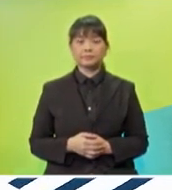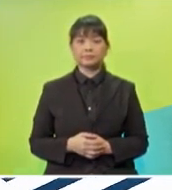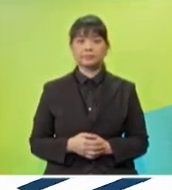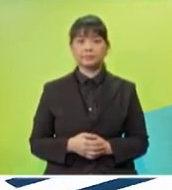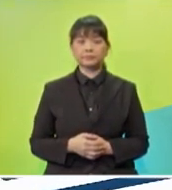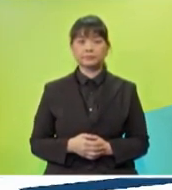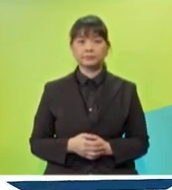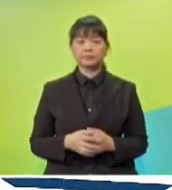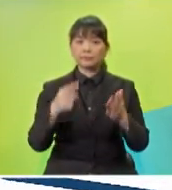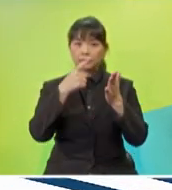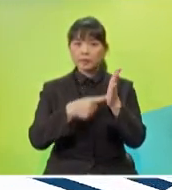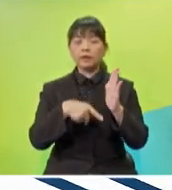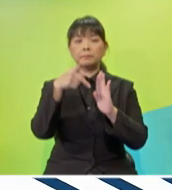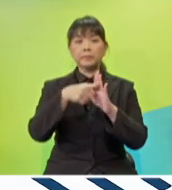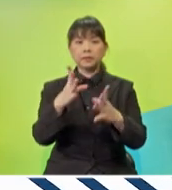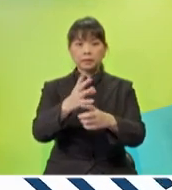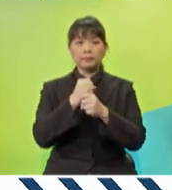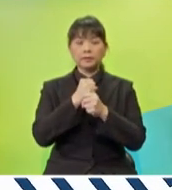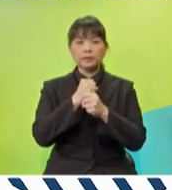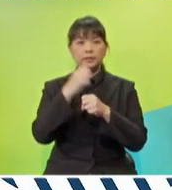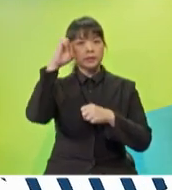Apa pendapat ini